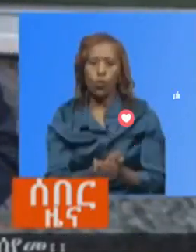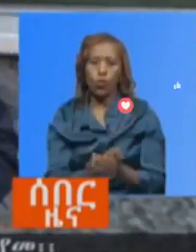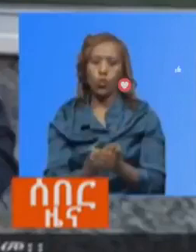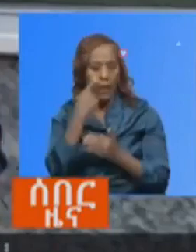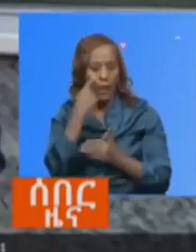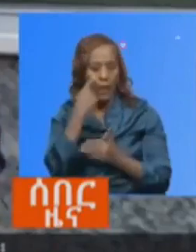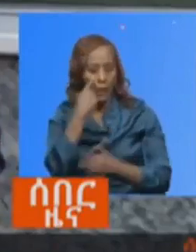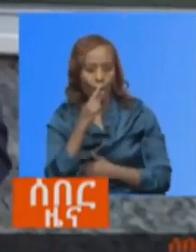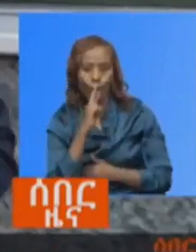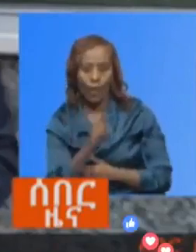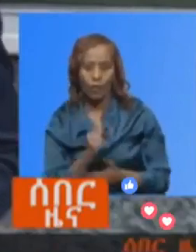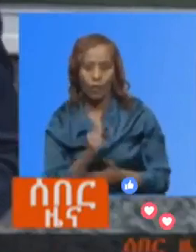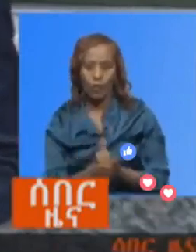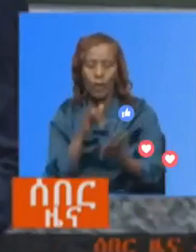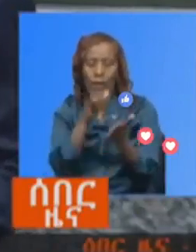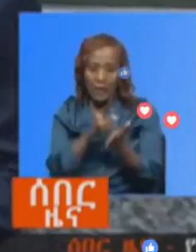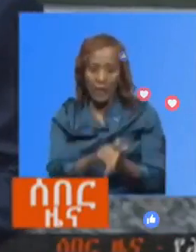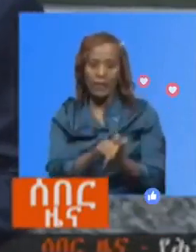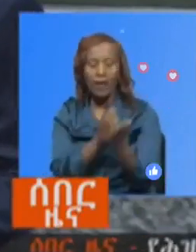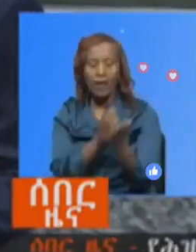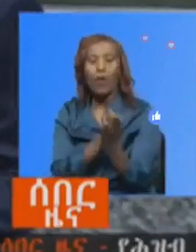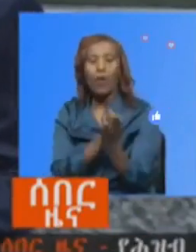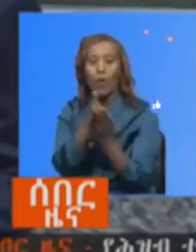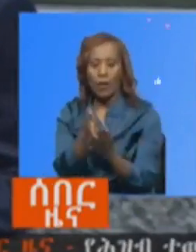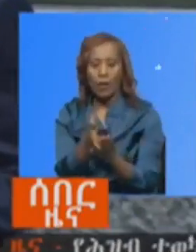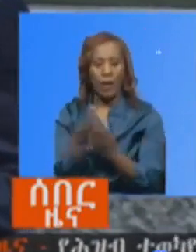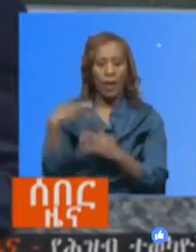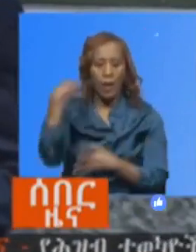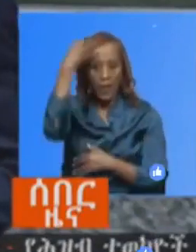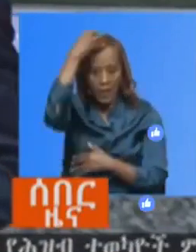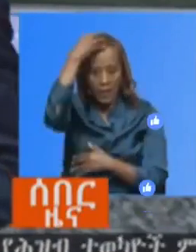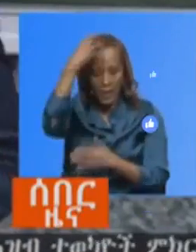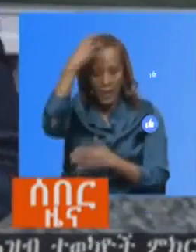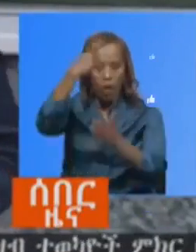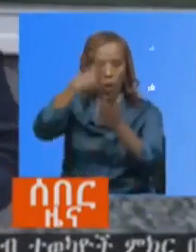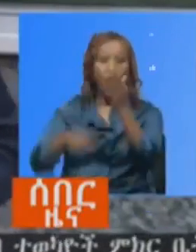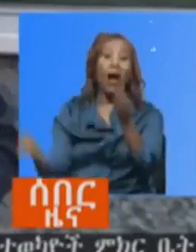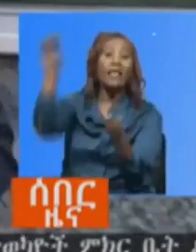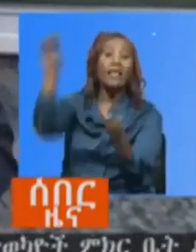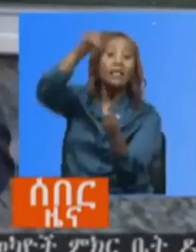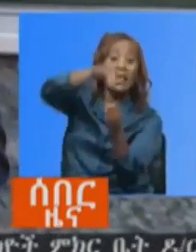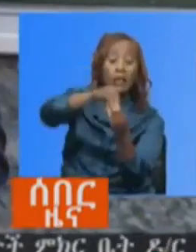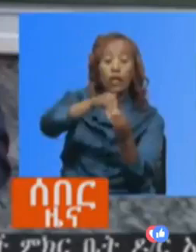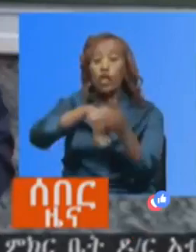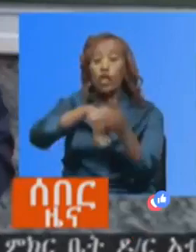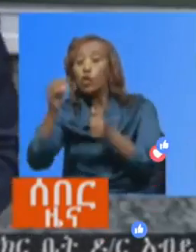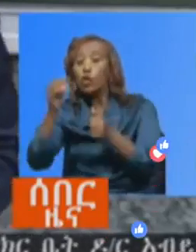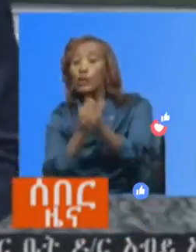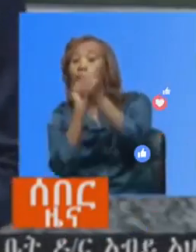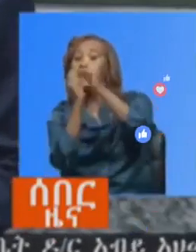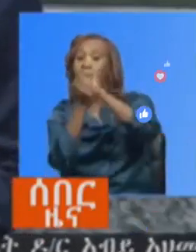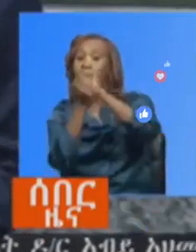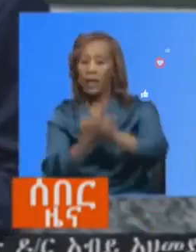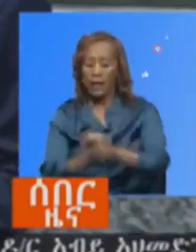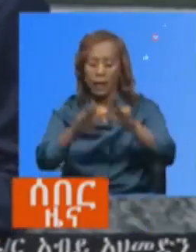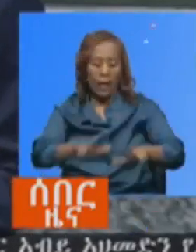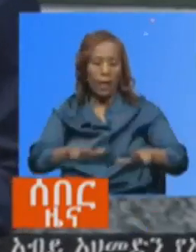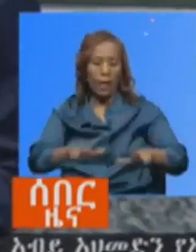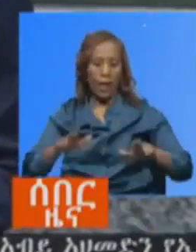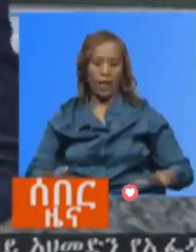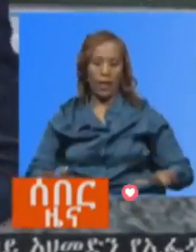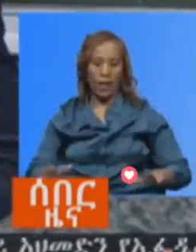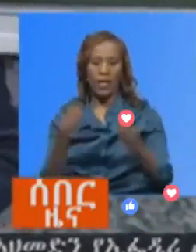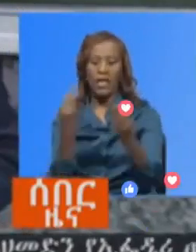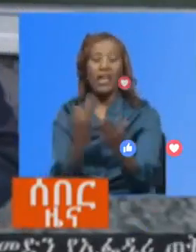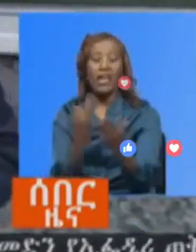የሚታዩ ናቸው። ከዚህ አኳያ መንግስት የዋጋ ንረትና የውጭ ምንዛሪ ዋጋን ለማረጋጋት፣